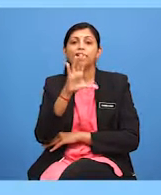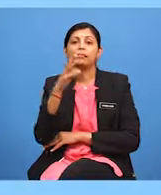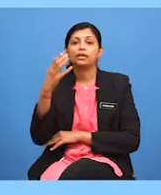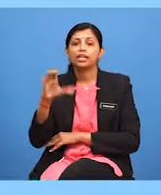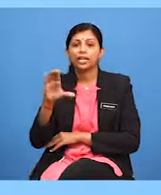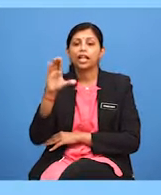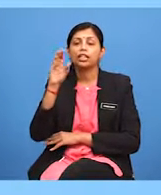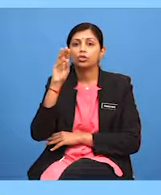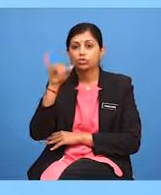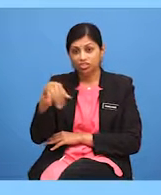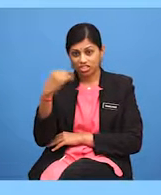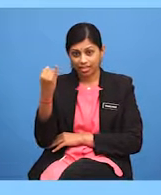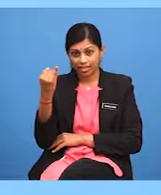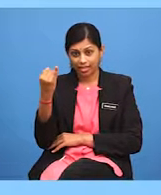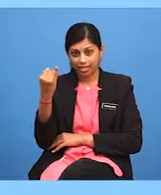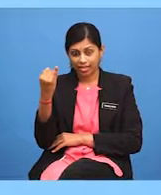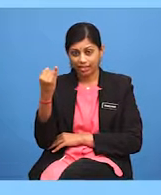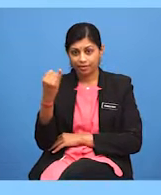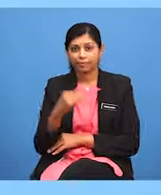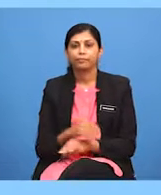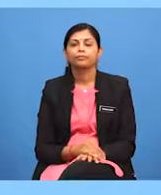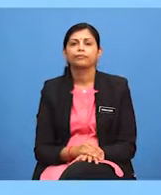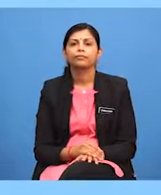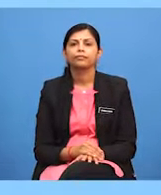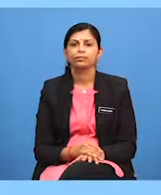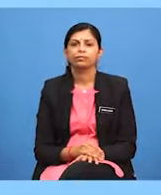dengan 500 Newton Joule.